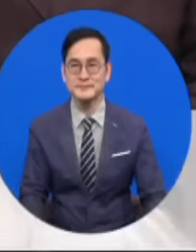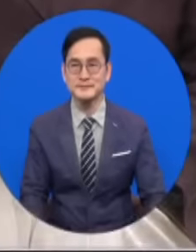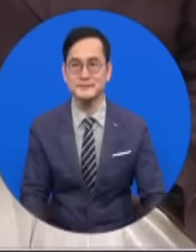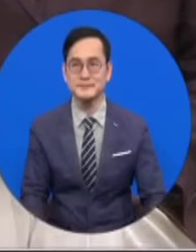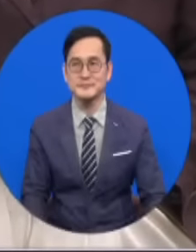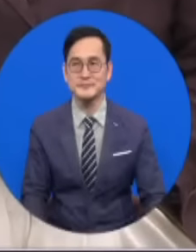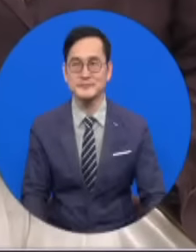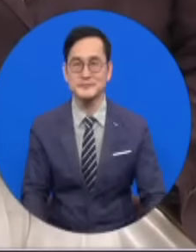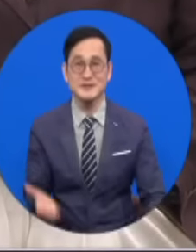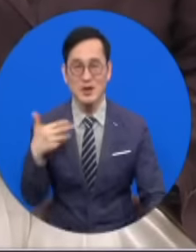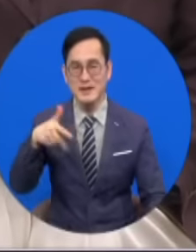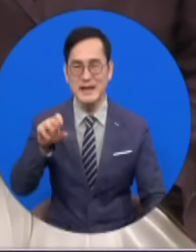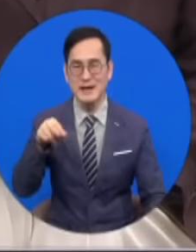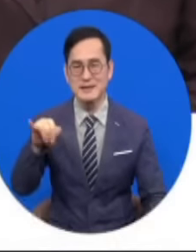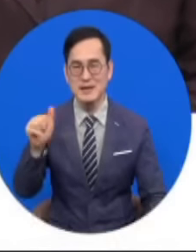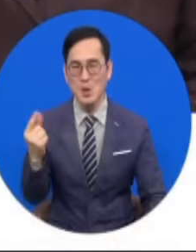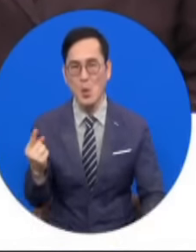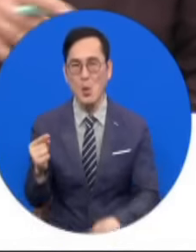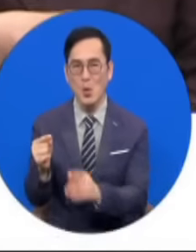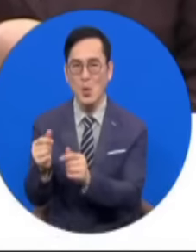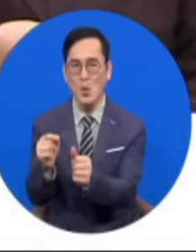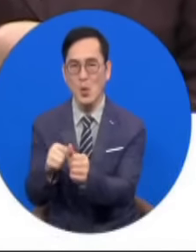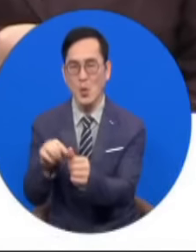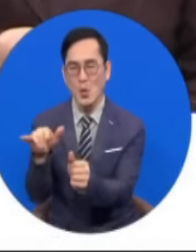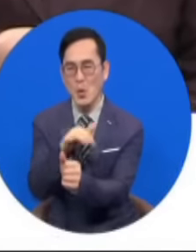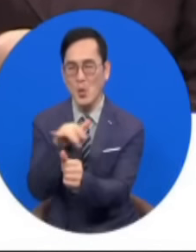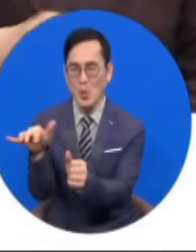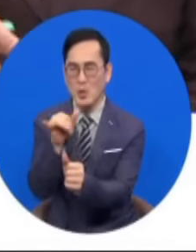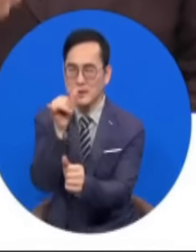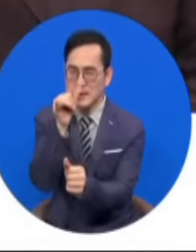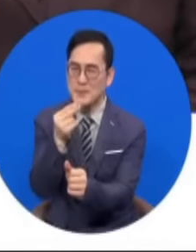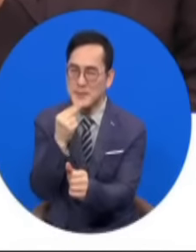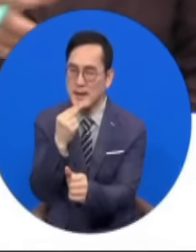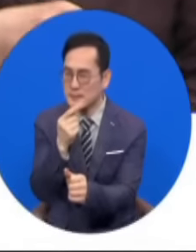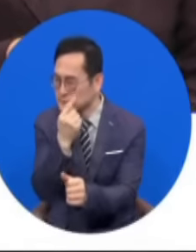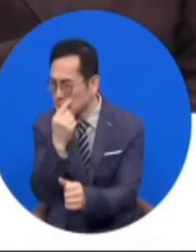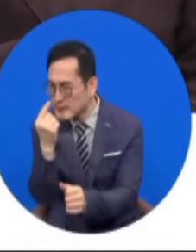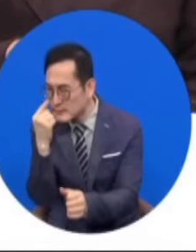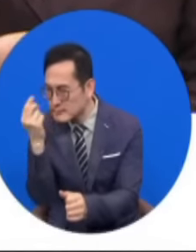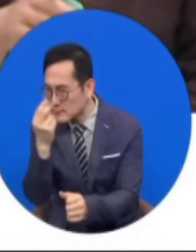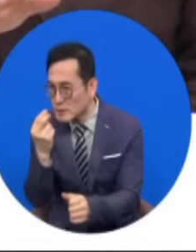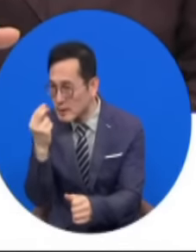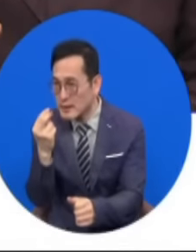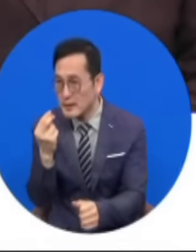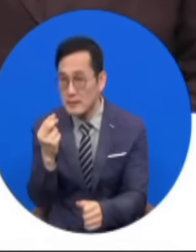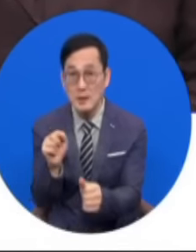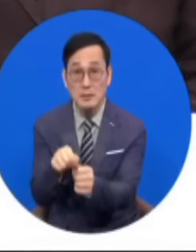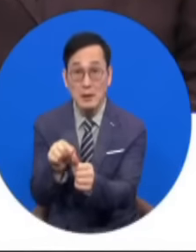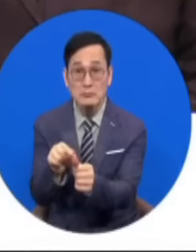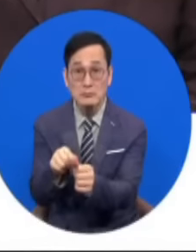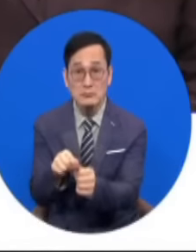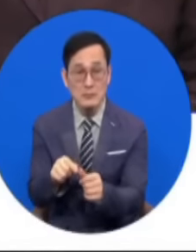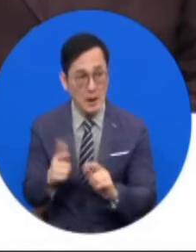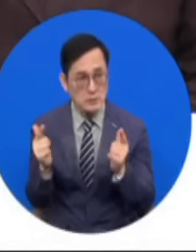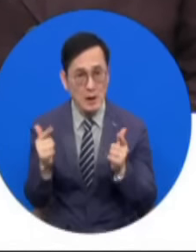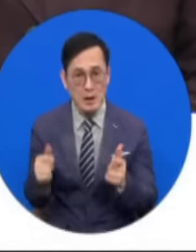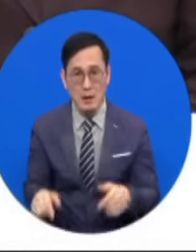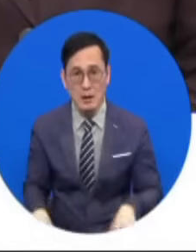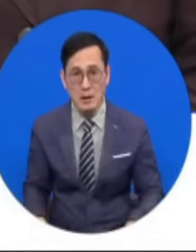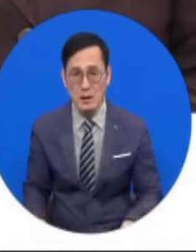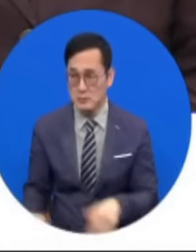테면 뭐 장시호 씨와 관련된 뭐 검사 건에 대해서도 지금 탄핵 대상에 들어갔는데 장수 씨 본인이 지금 그거 아니라고